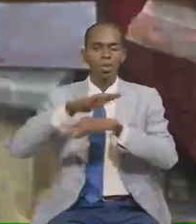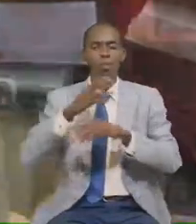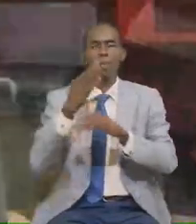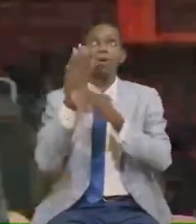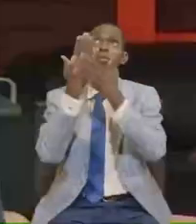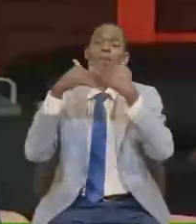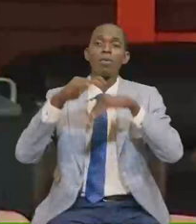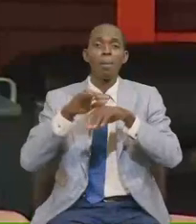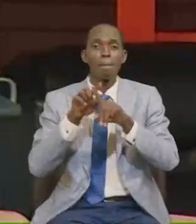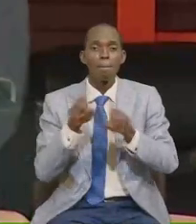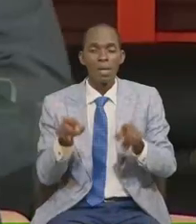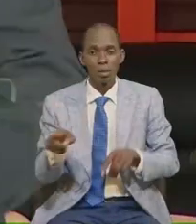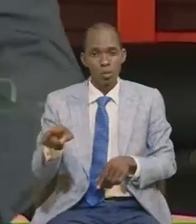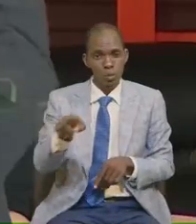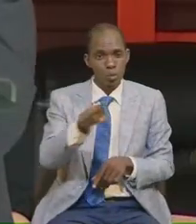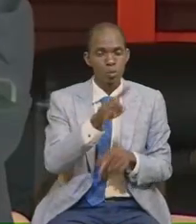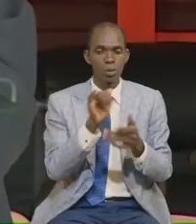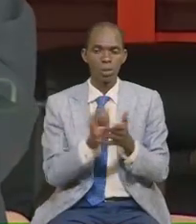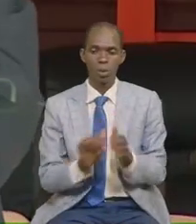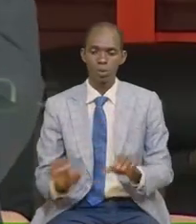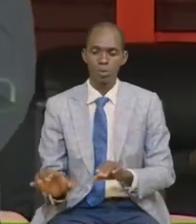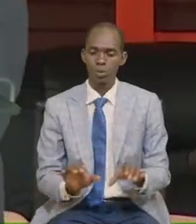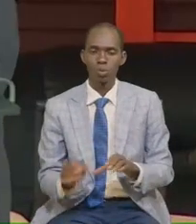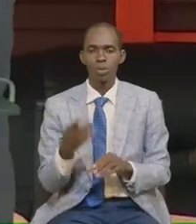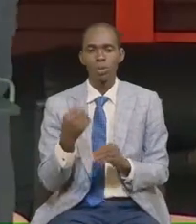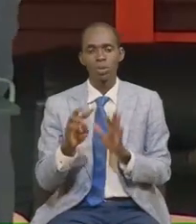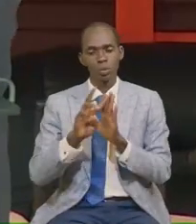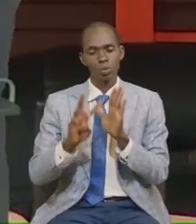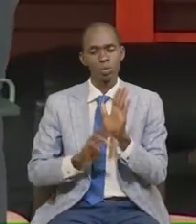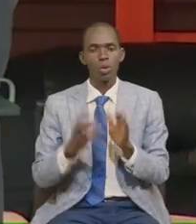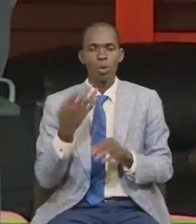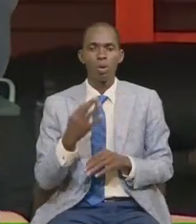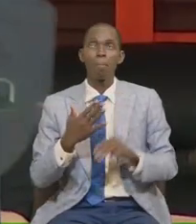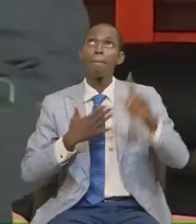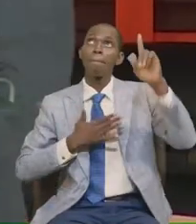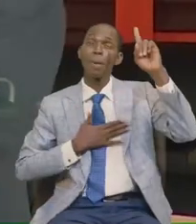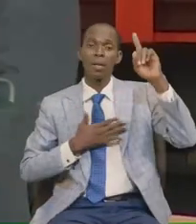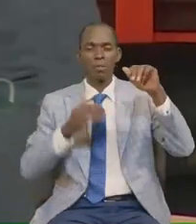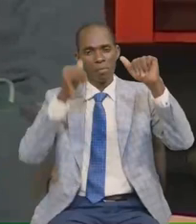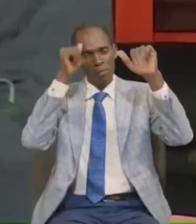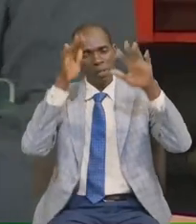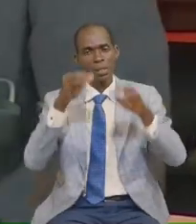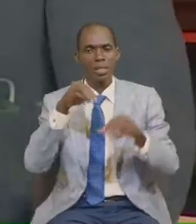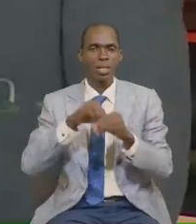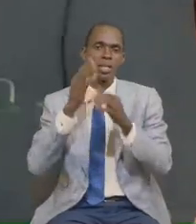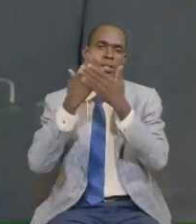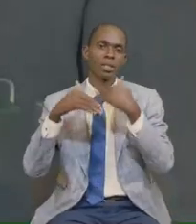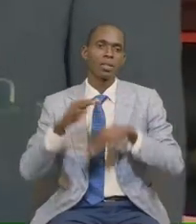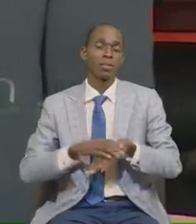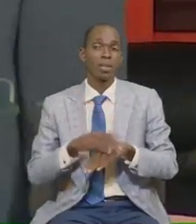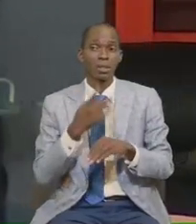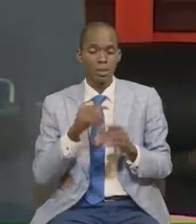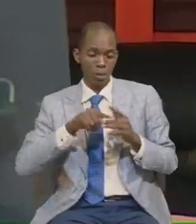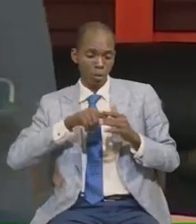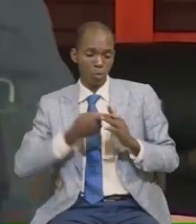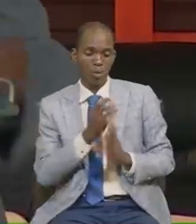celui qui fait la volonté de mon Père qui est dans les cieux. Et le début de cette volonté